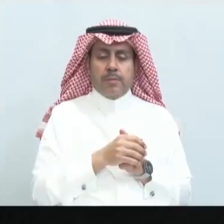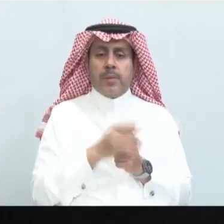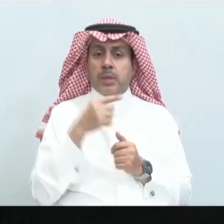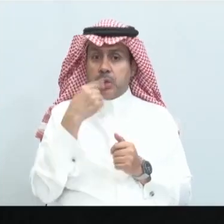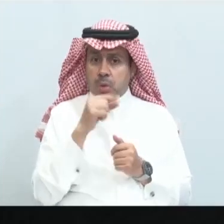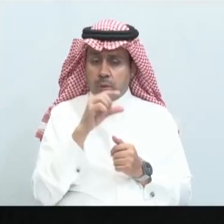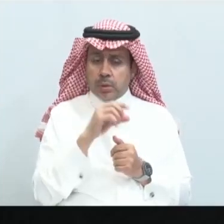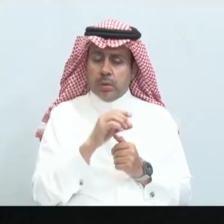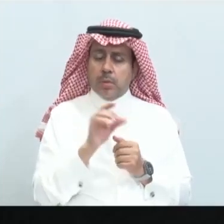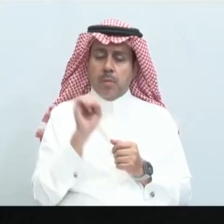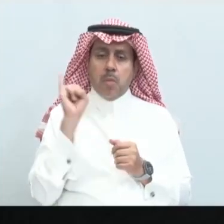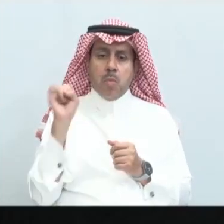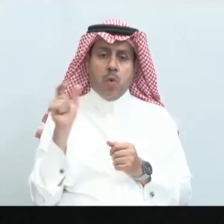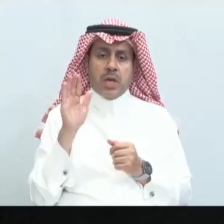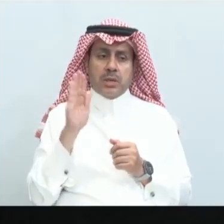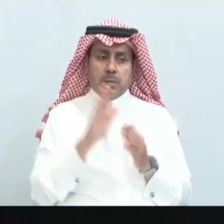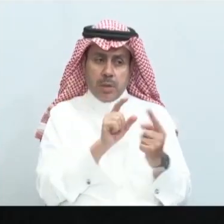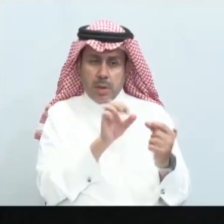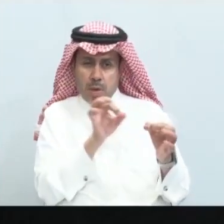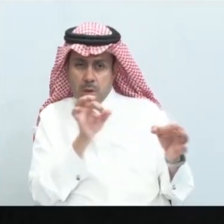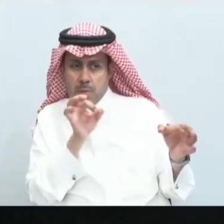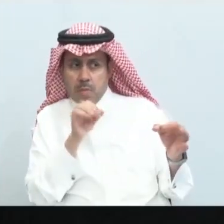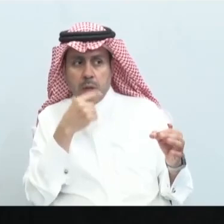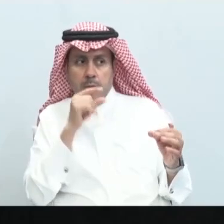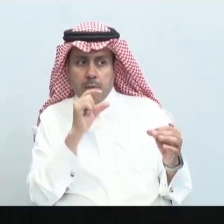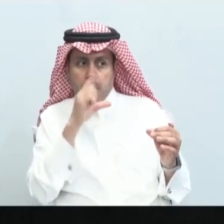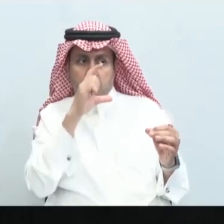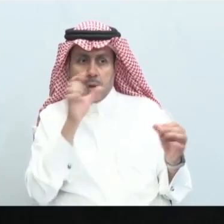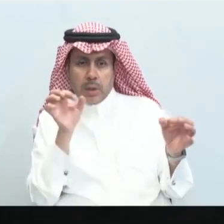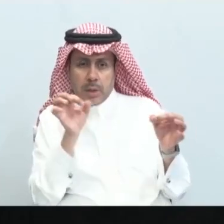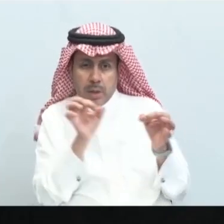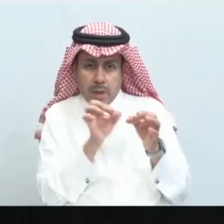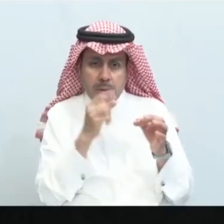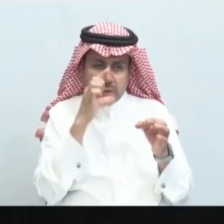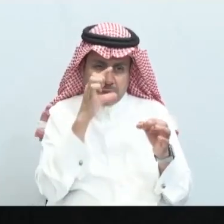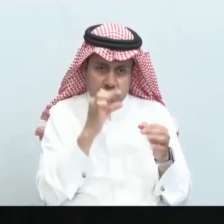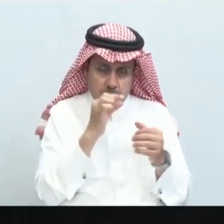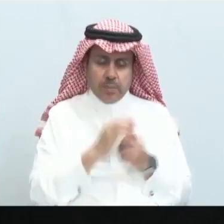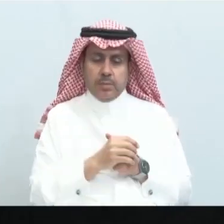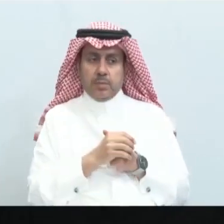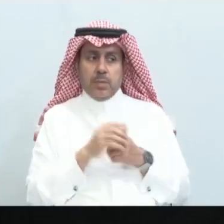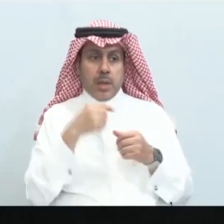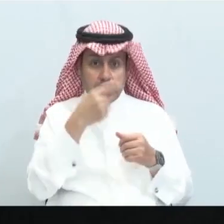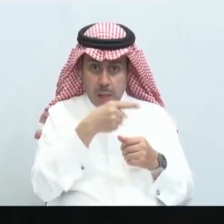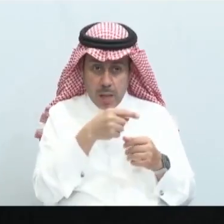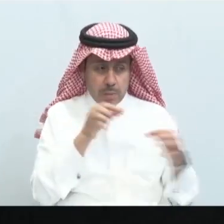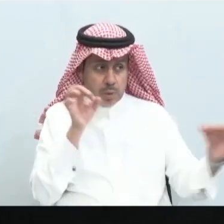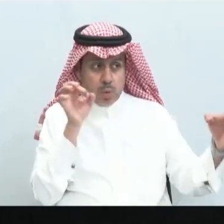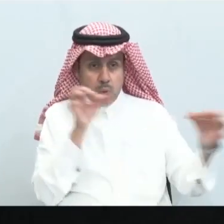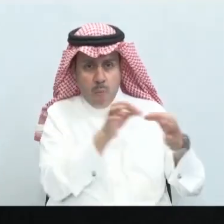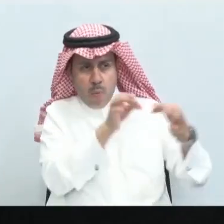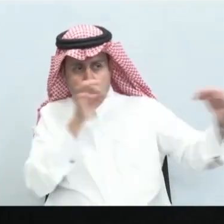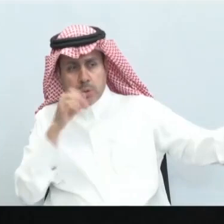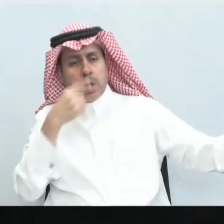الصوت المناسب لقربه وبعده اذا كان بجانبي فلا يحتاج انني ارفع صوتي بشكل كبير حتى